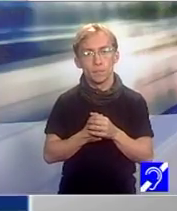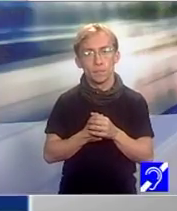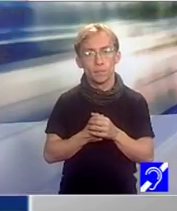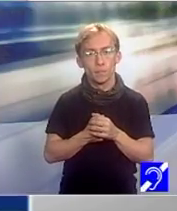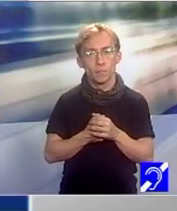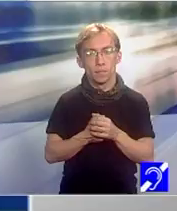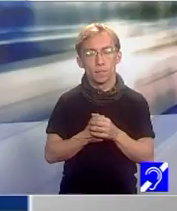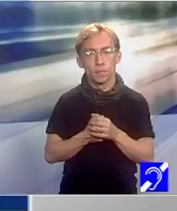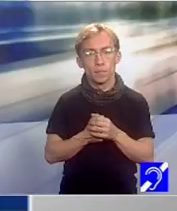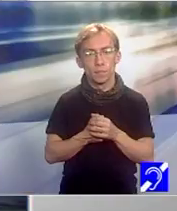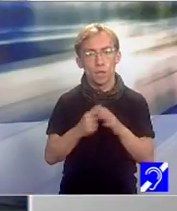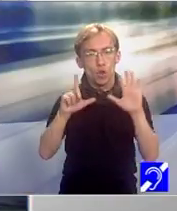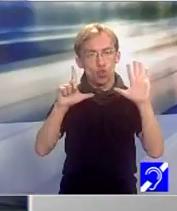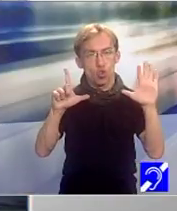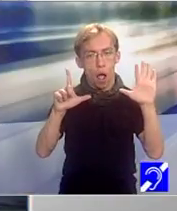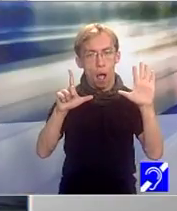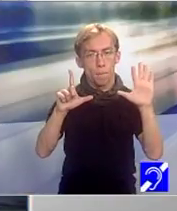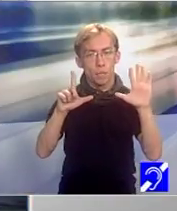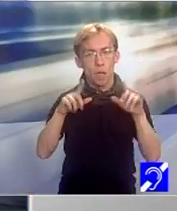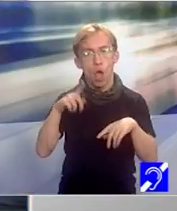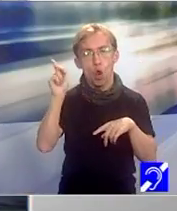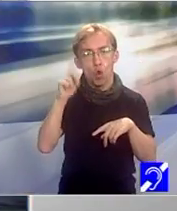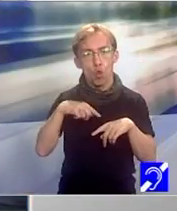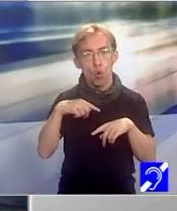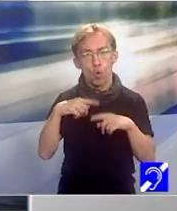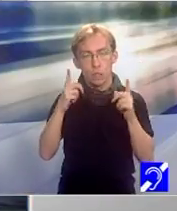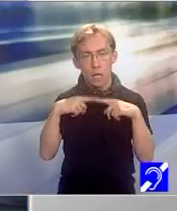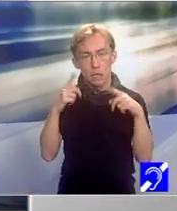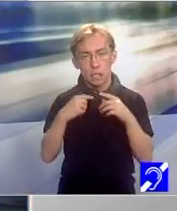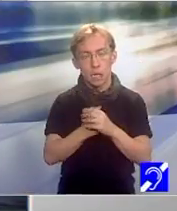Fantastic, ce șase poveste. Luni de zile nu am dat drumul la aragaz.